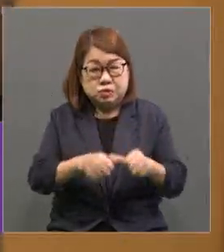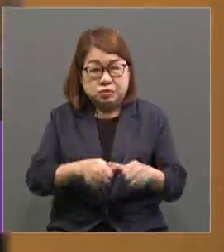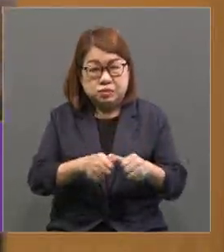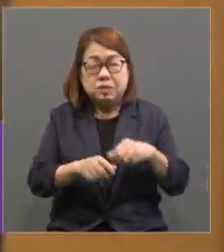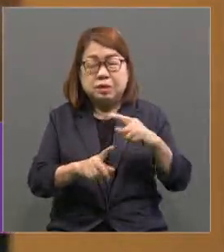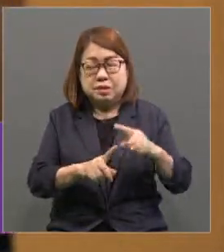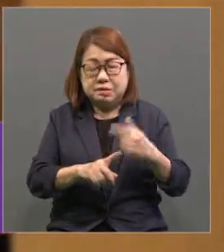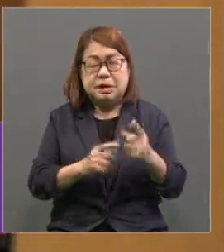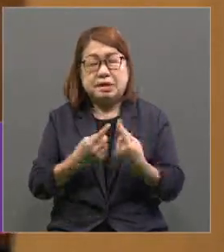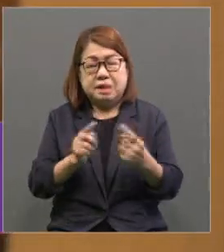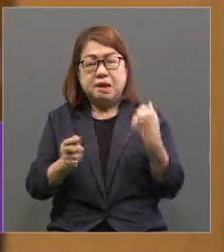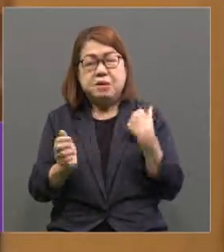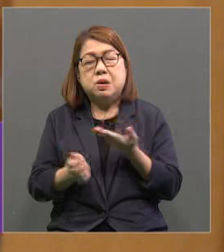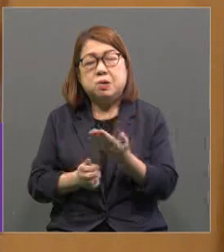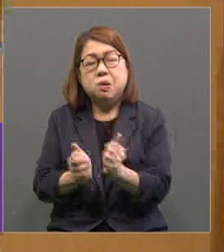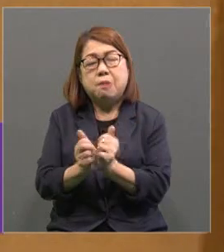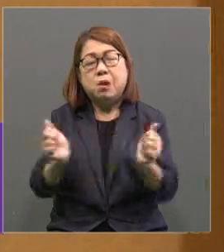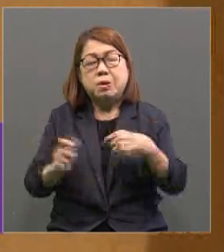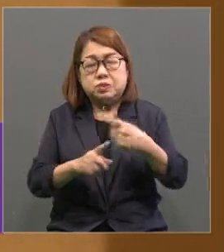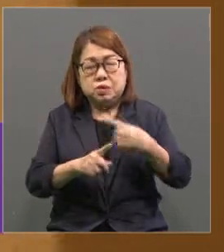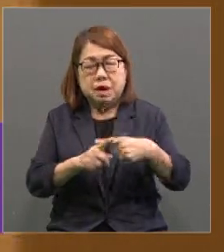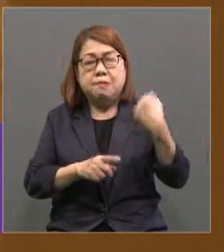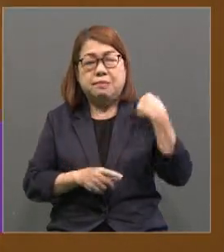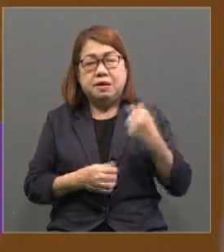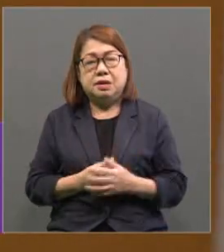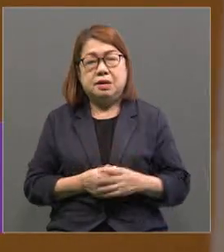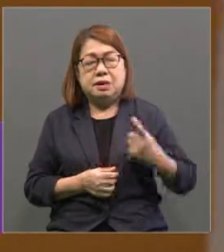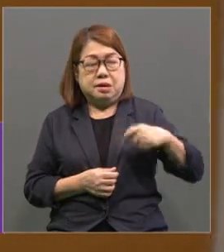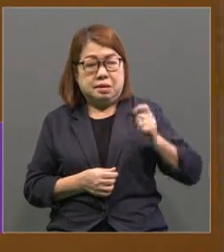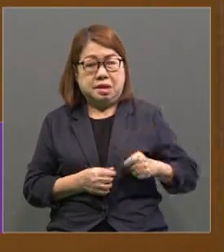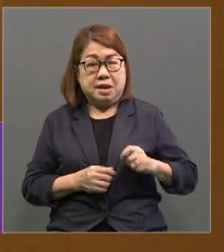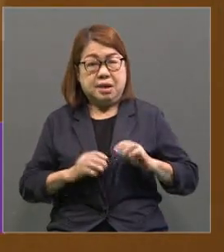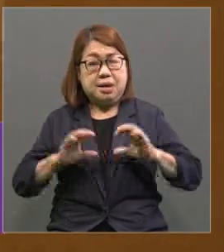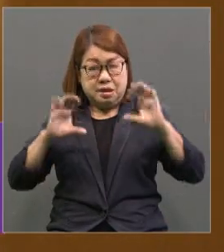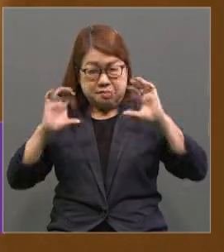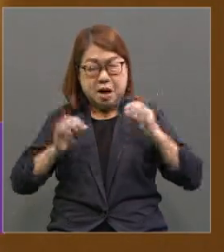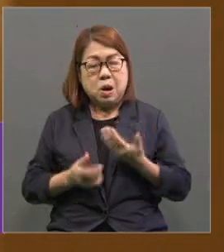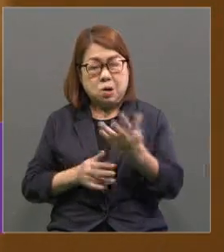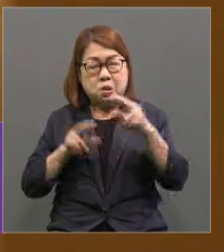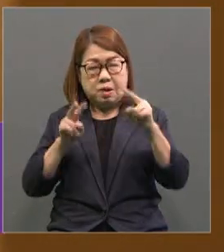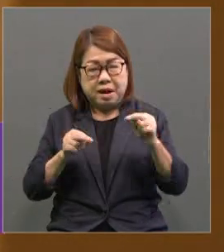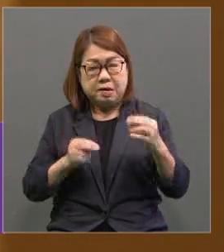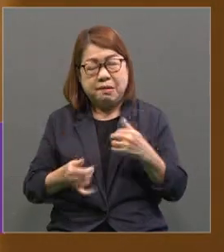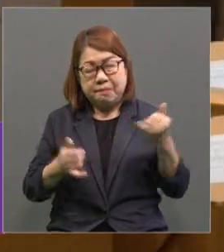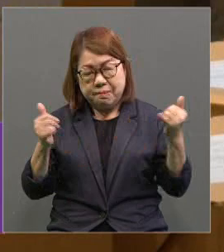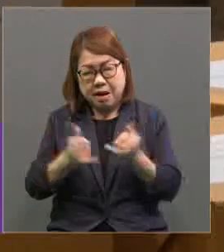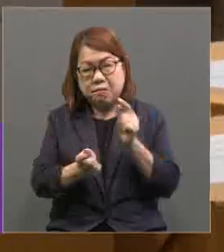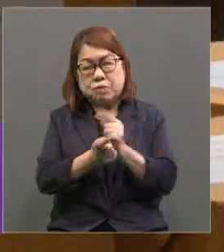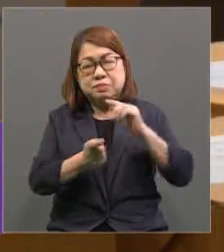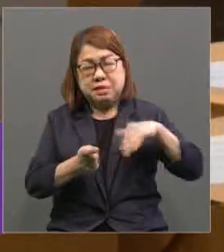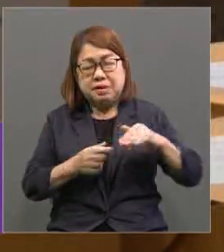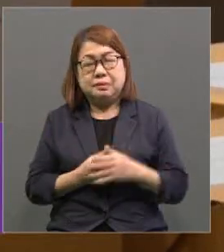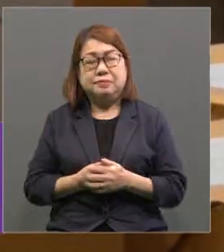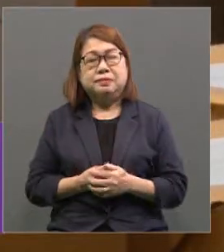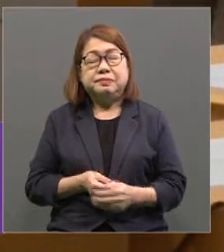างส่วนที่ได้รับการปล่อยตัวชั่วคราวในชั้นพนักงานสอบสวนอัยการก็จะนัดให้มาฟังคำสั่งในภายหลังค่ะด้านนายประยุทธ์เพช